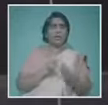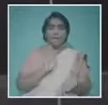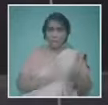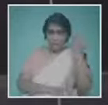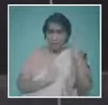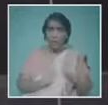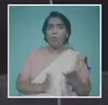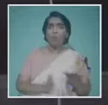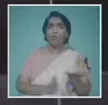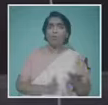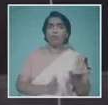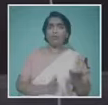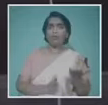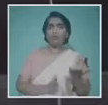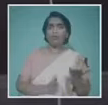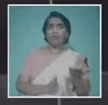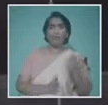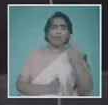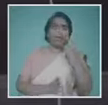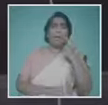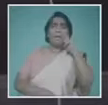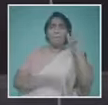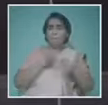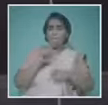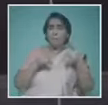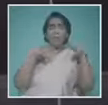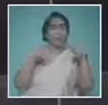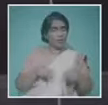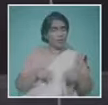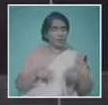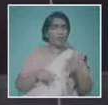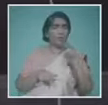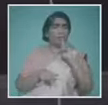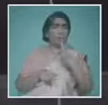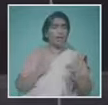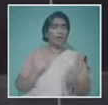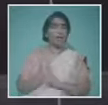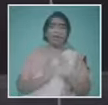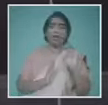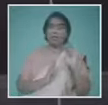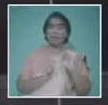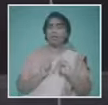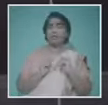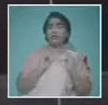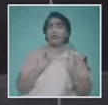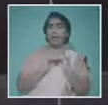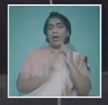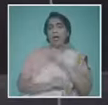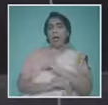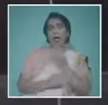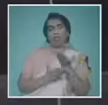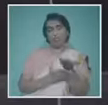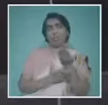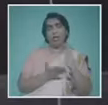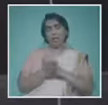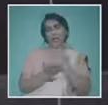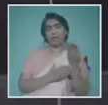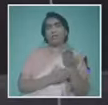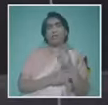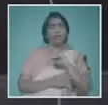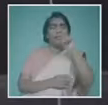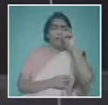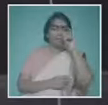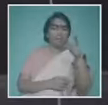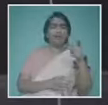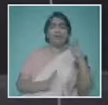ඕනේද? අසරණ මිනිස්සුන්ගේ බද්ද දැන් මෙතුමා කිව්වා 140ක් ගෙවල් වල ආධාර ඉල්ලනවා කියලා. අර බලන්න